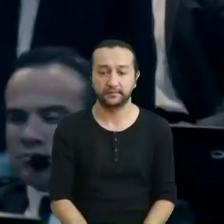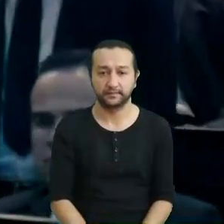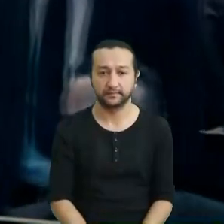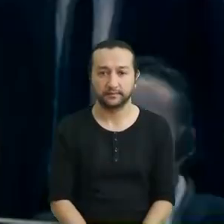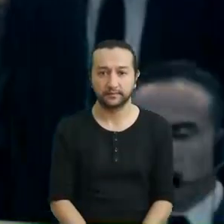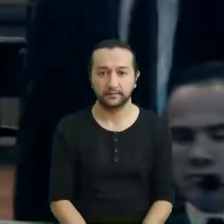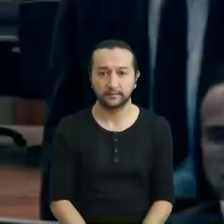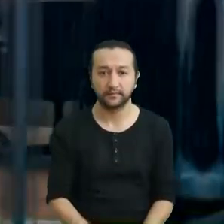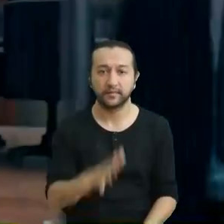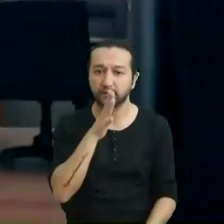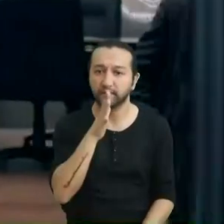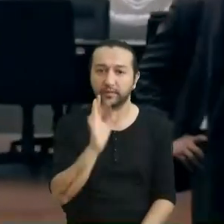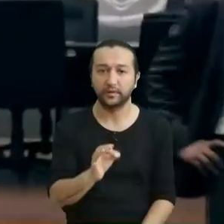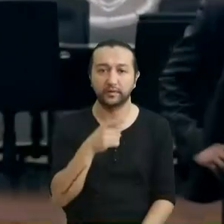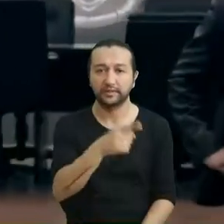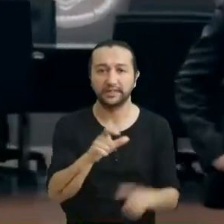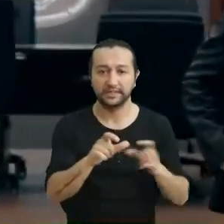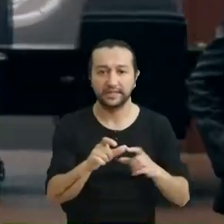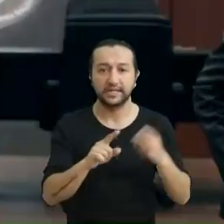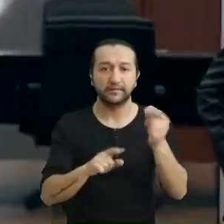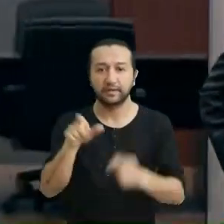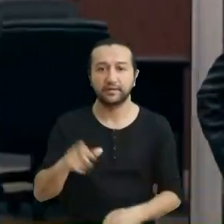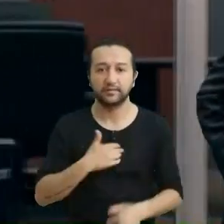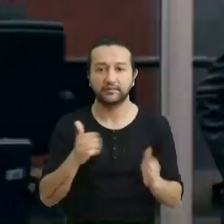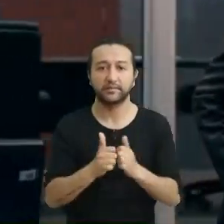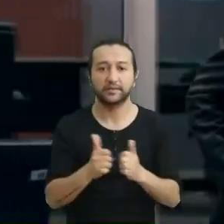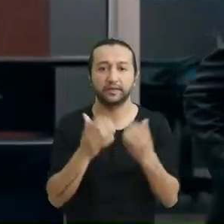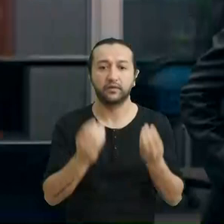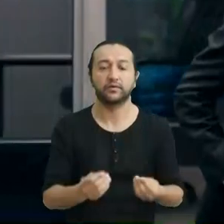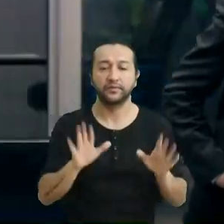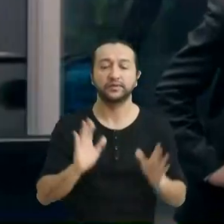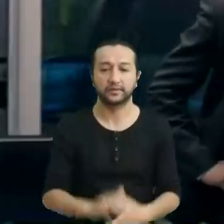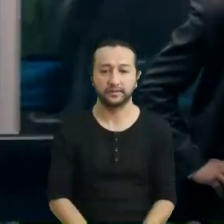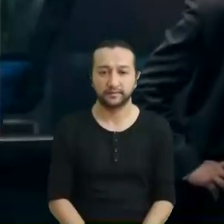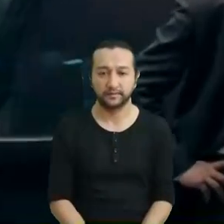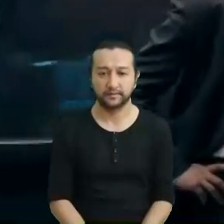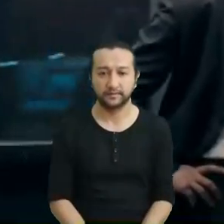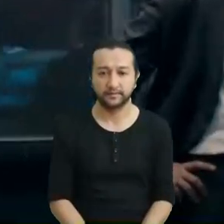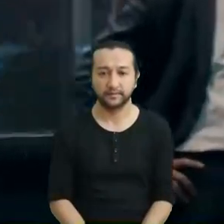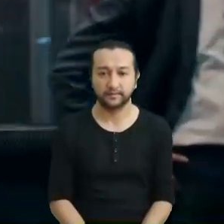Malum, Sinan'la İbrahim bizimle olamayacaklar.